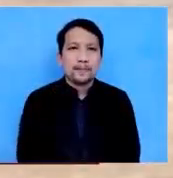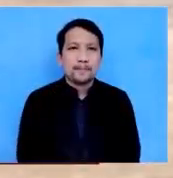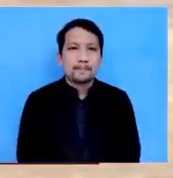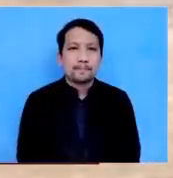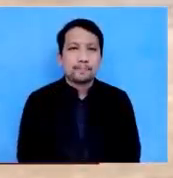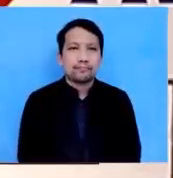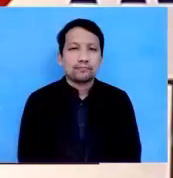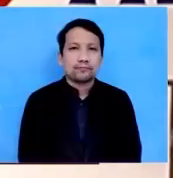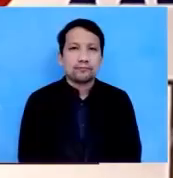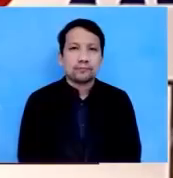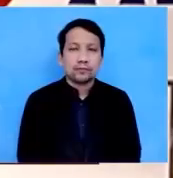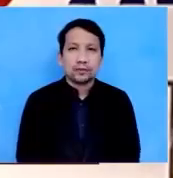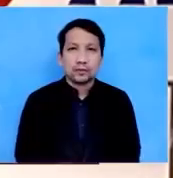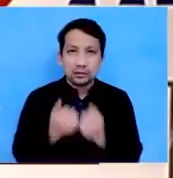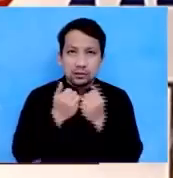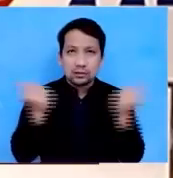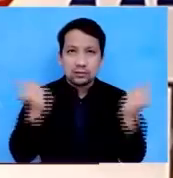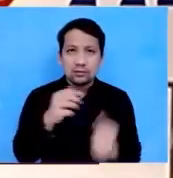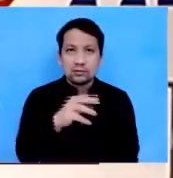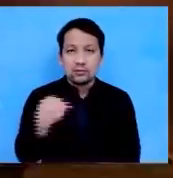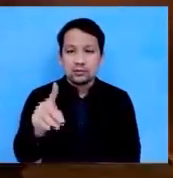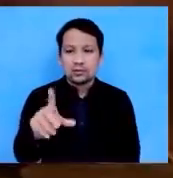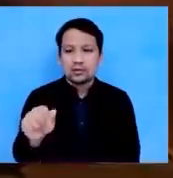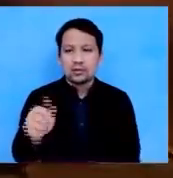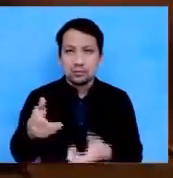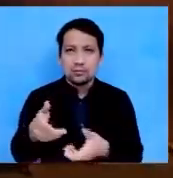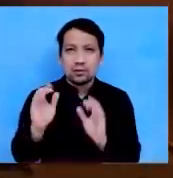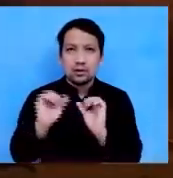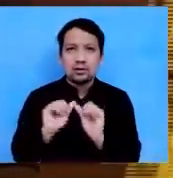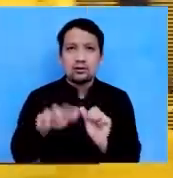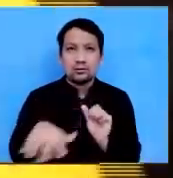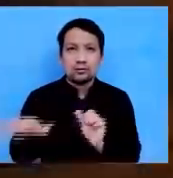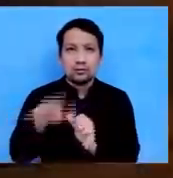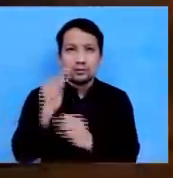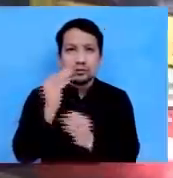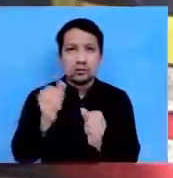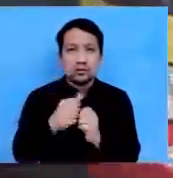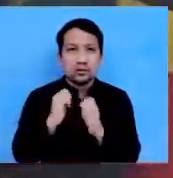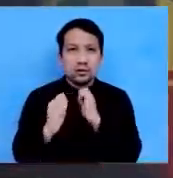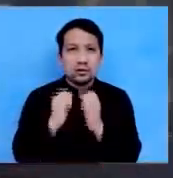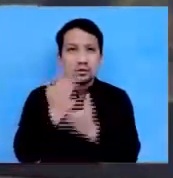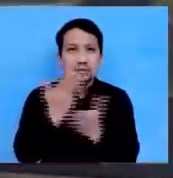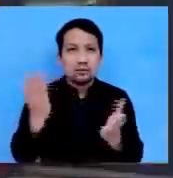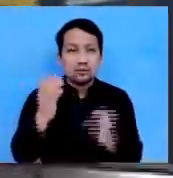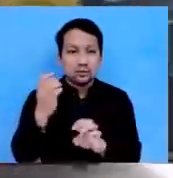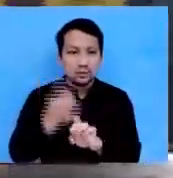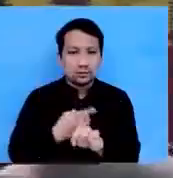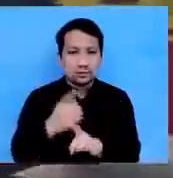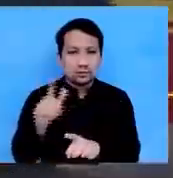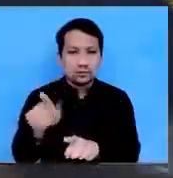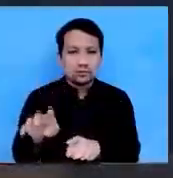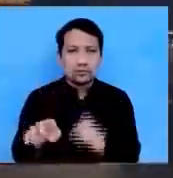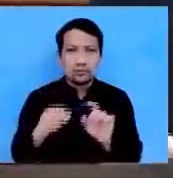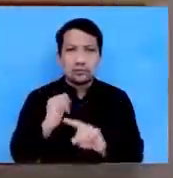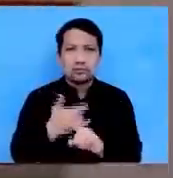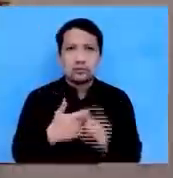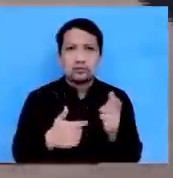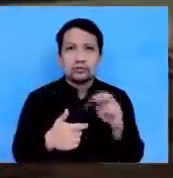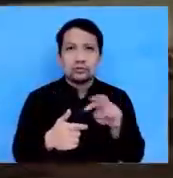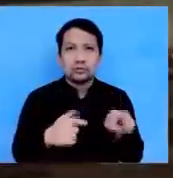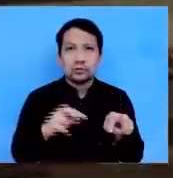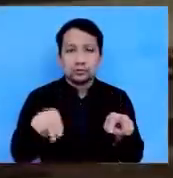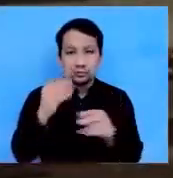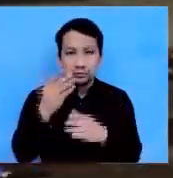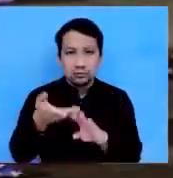Samantala, inanunsyo naman ng MMDA na papayagan ng mga provincial bus na dumaan sa EDSA mula December 24 hanggang January 22. Yung mga bus galing